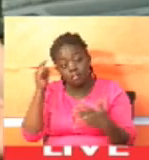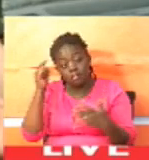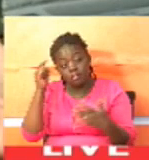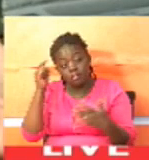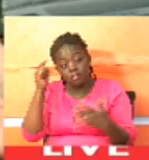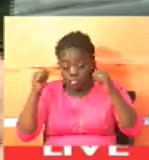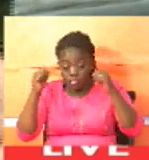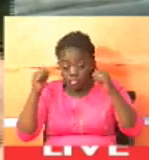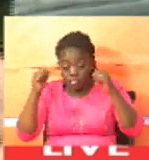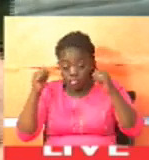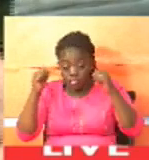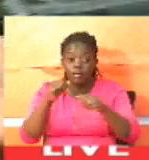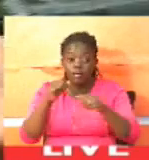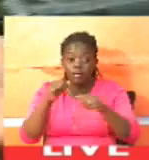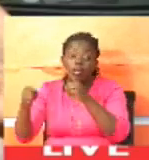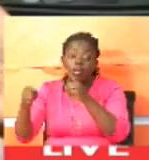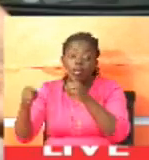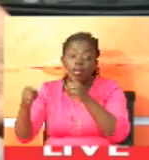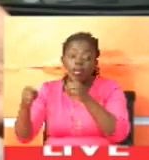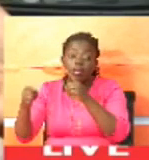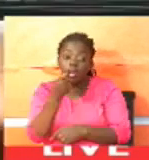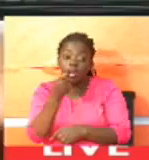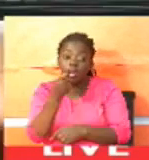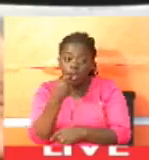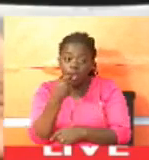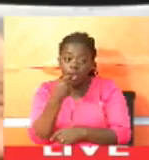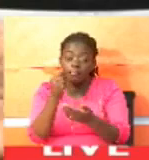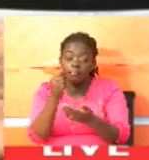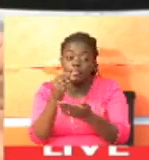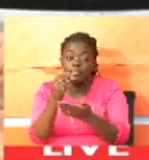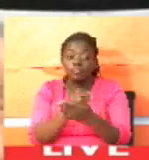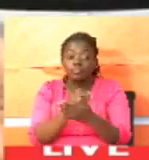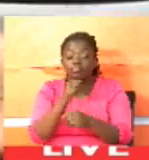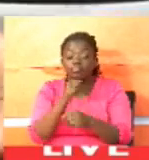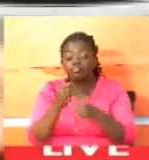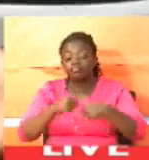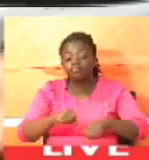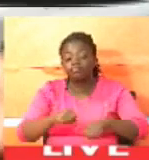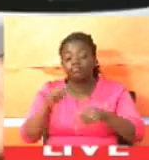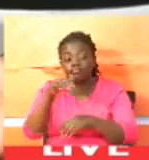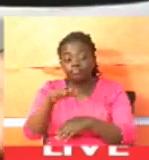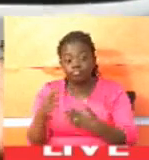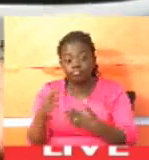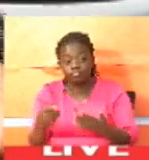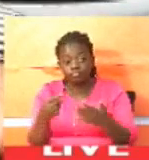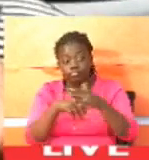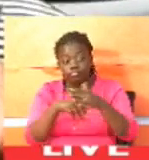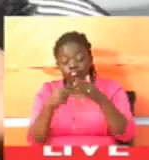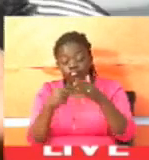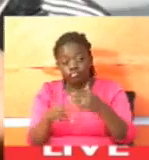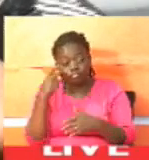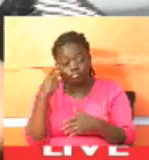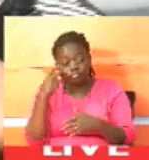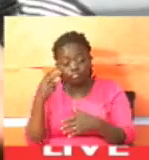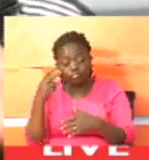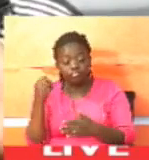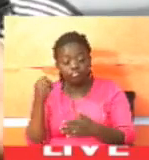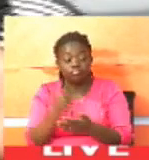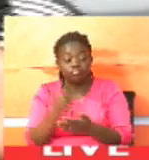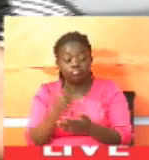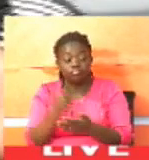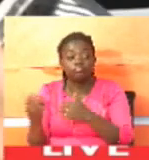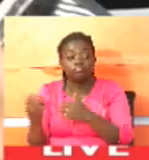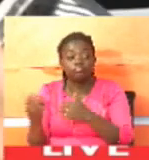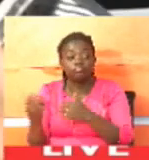waffe yalirowooza kutwongeza omusaala kuba emirimu gyetukola gy'amaanyi. Nze okusinziira kyendaba ku sitampu zino ezibaddeera zibaleese ne